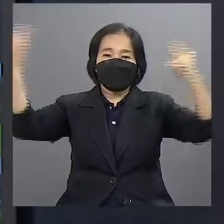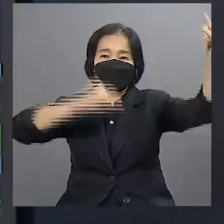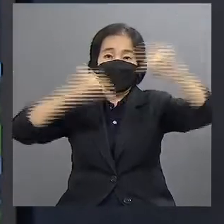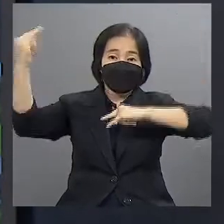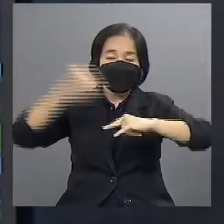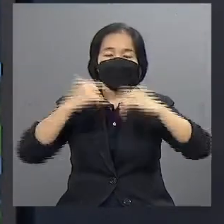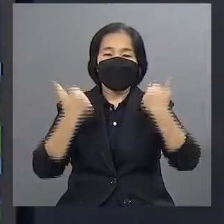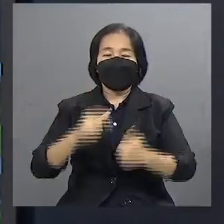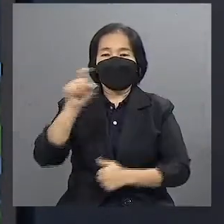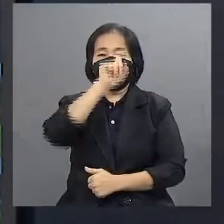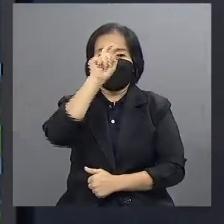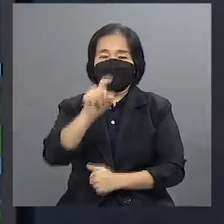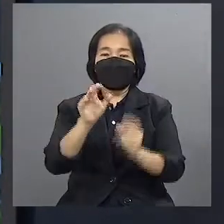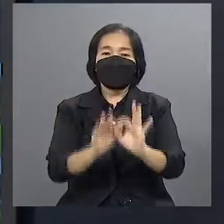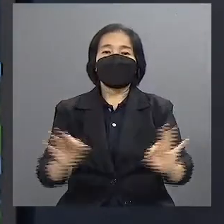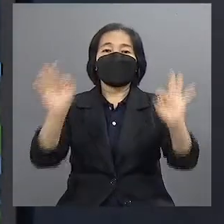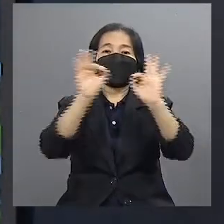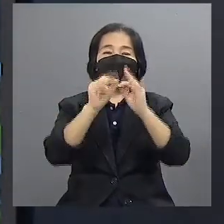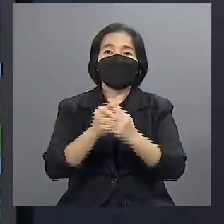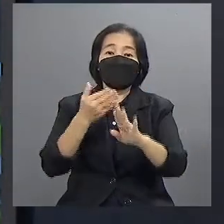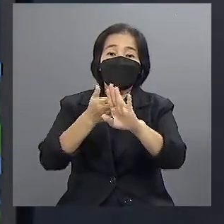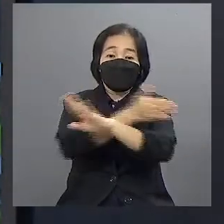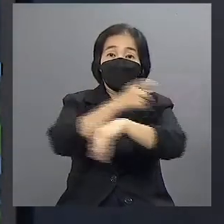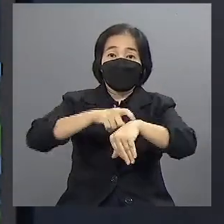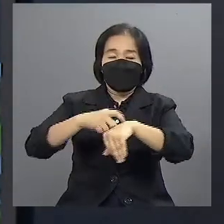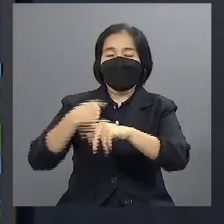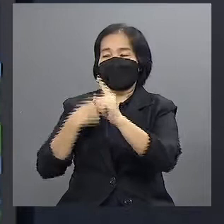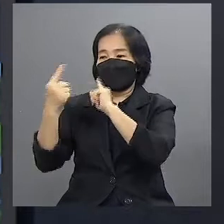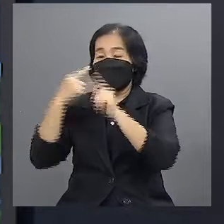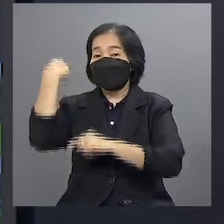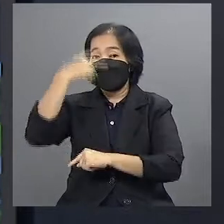ก่เข้ารการ Français ท่าน แรก คุullaพ it